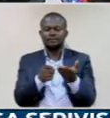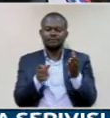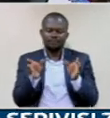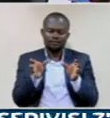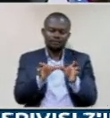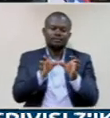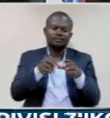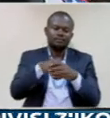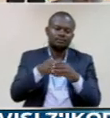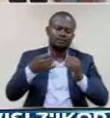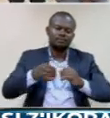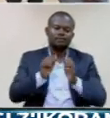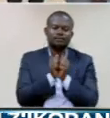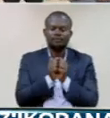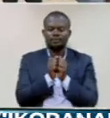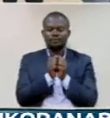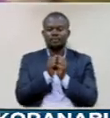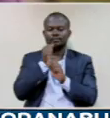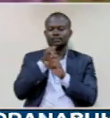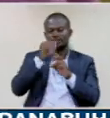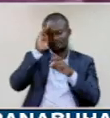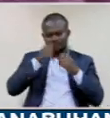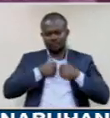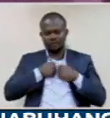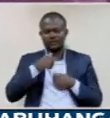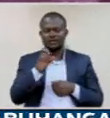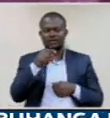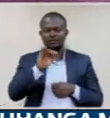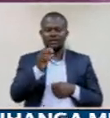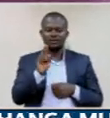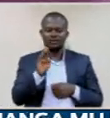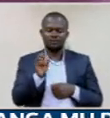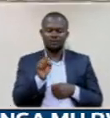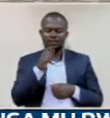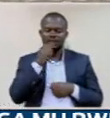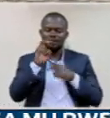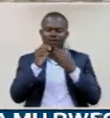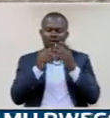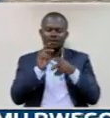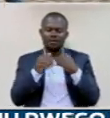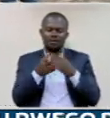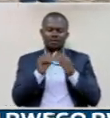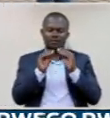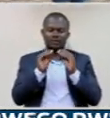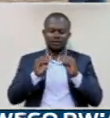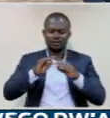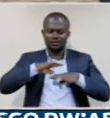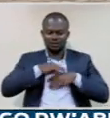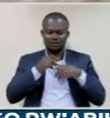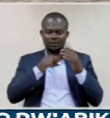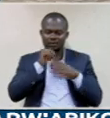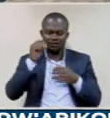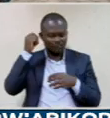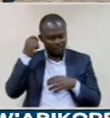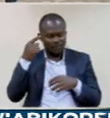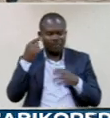kumufosinga kubishyira mu bikorwa umuvugizi wa polisi y'u Rwanda CP John Bosco Kabera avuga ko kuba abantu barigishijwe bihagije ariko ntibumva ari